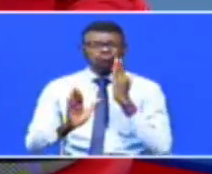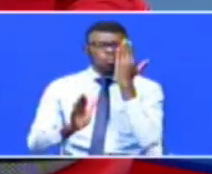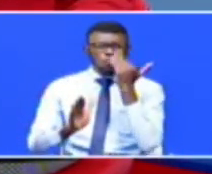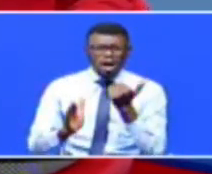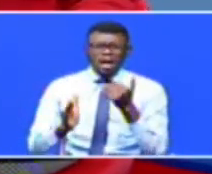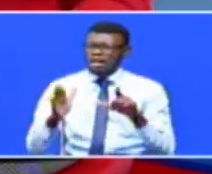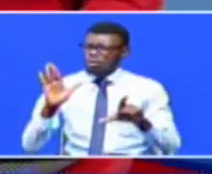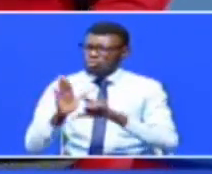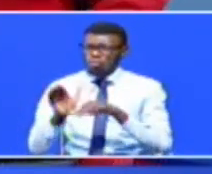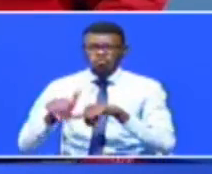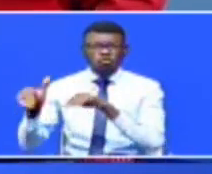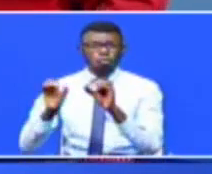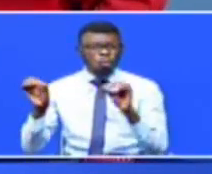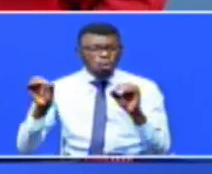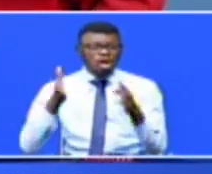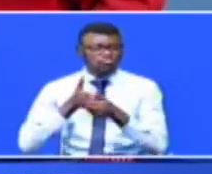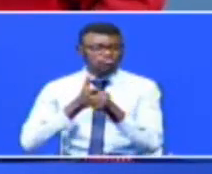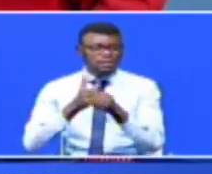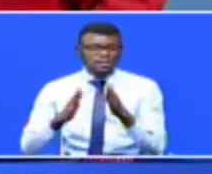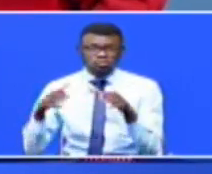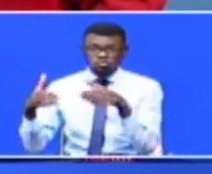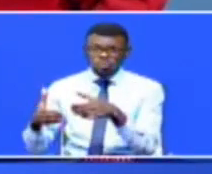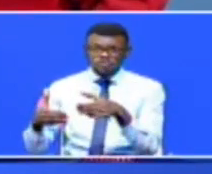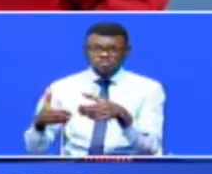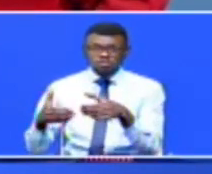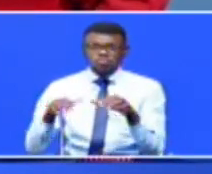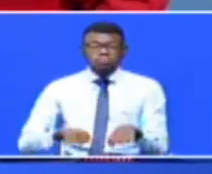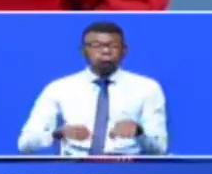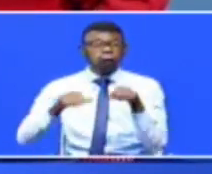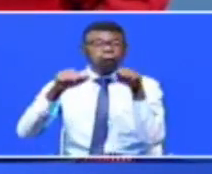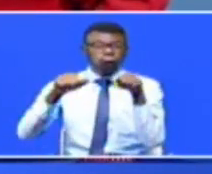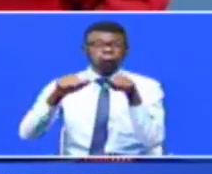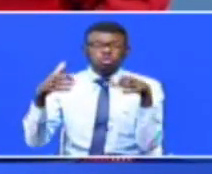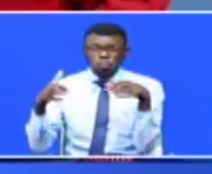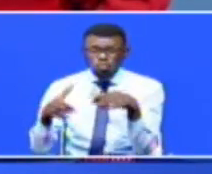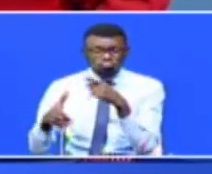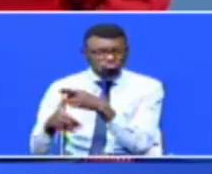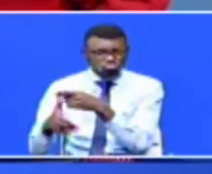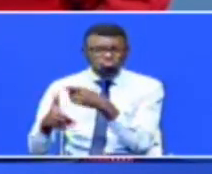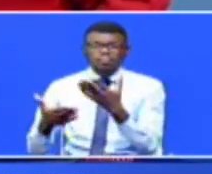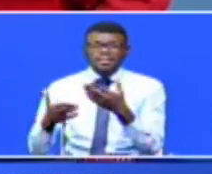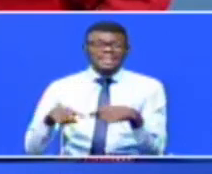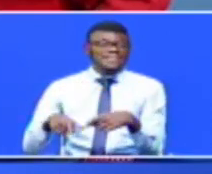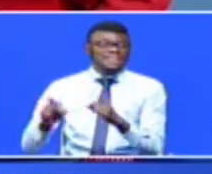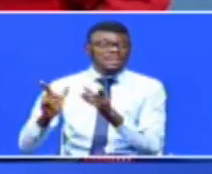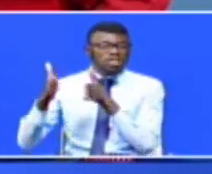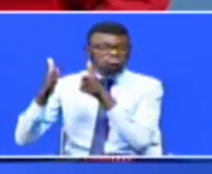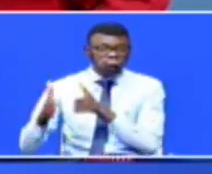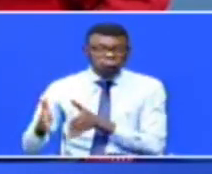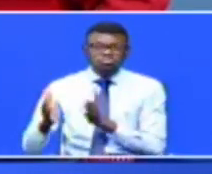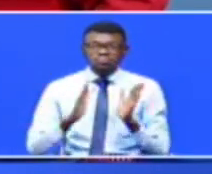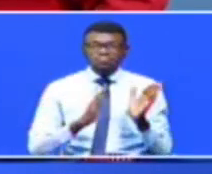uongozi wake. Hii ni baada ya kubainika kuwa afisa mkuu mtendaji wa halmashauri hiyo Ismail Fahim Mishaye